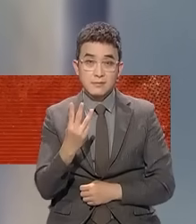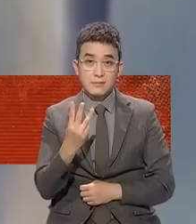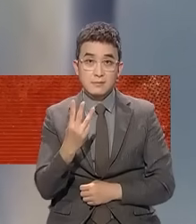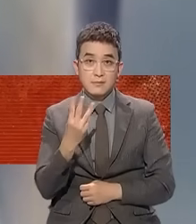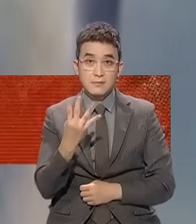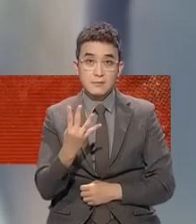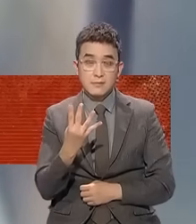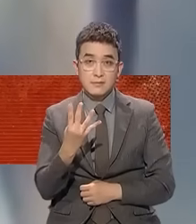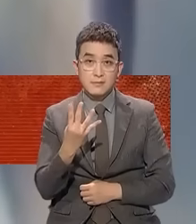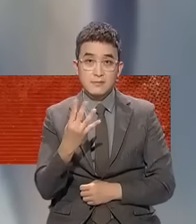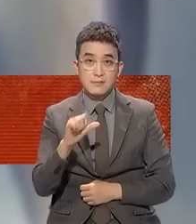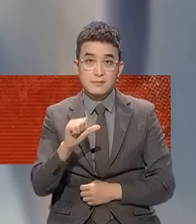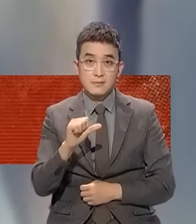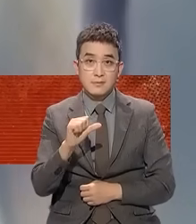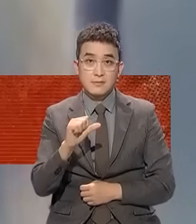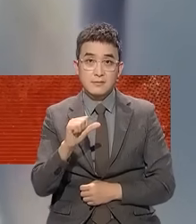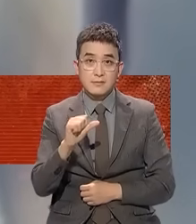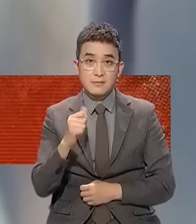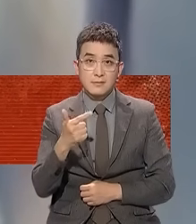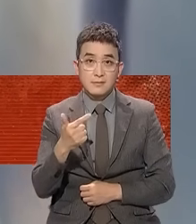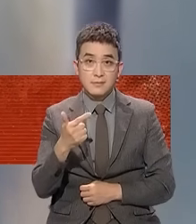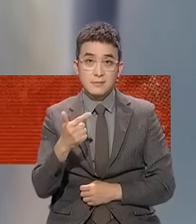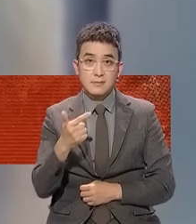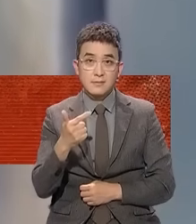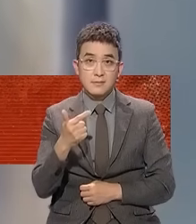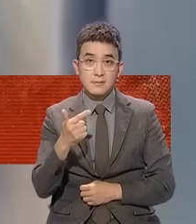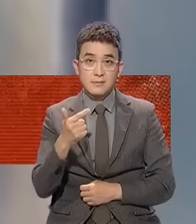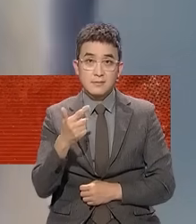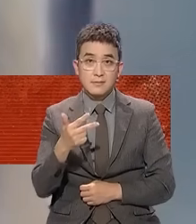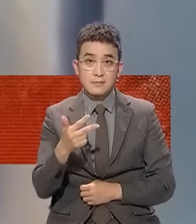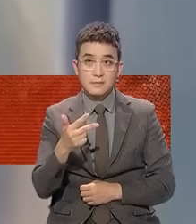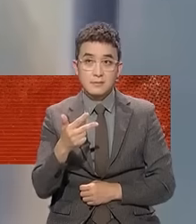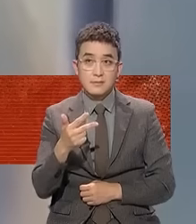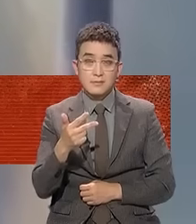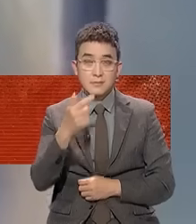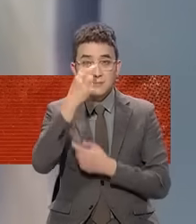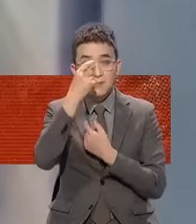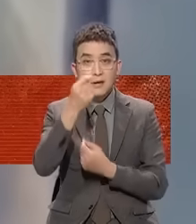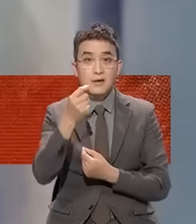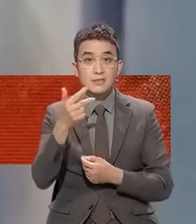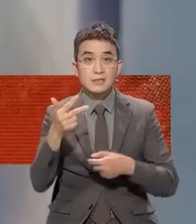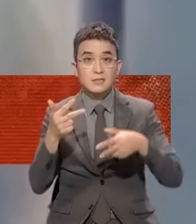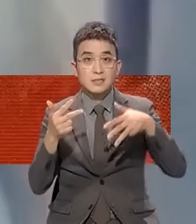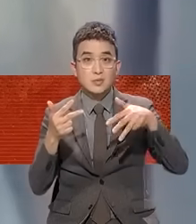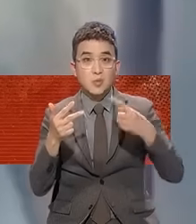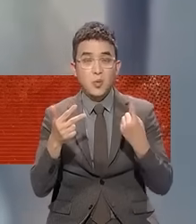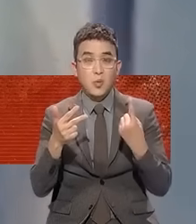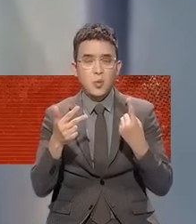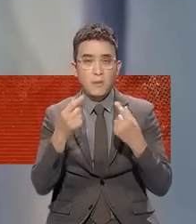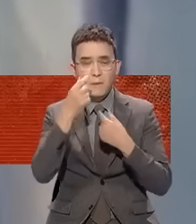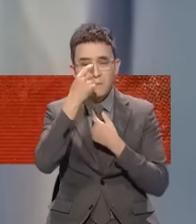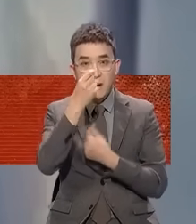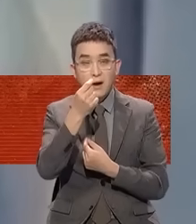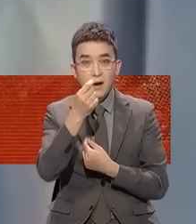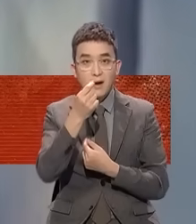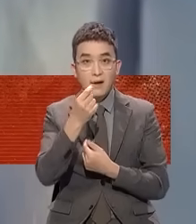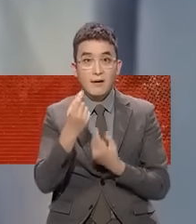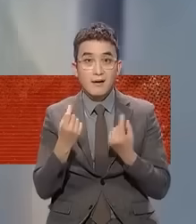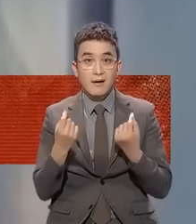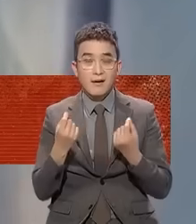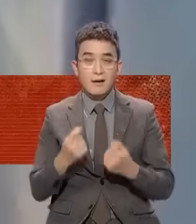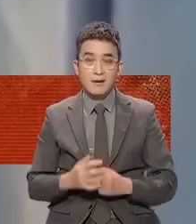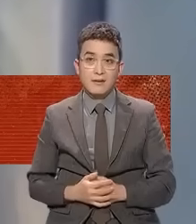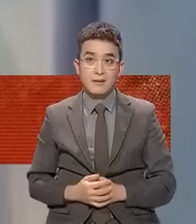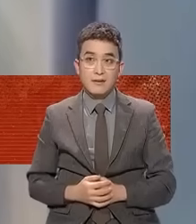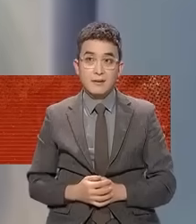셋, 넷, 다섯, 여섯, 일곱. 아, 거의 7초 만에 정도 되네요. 자,